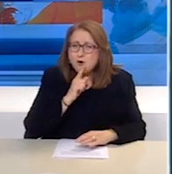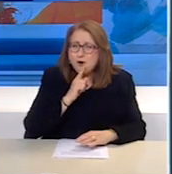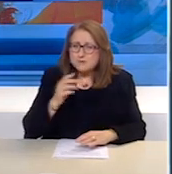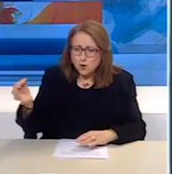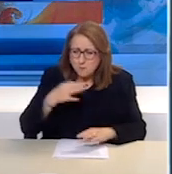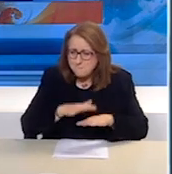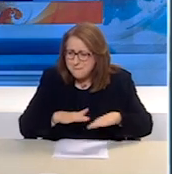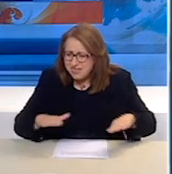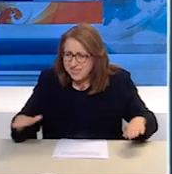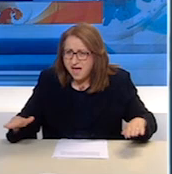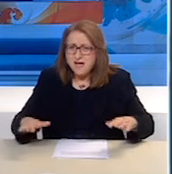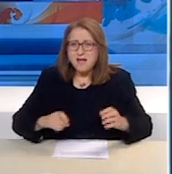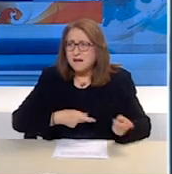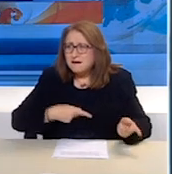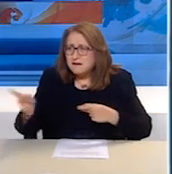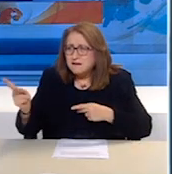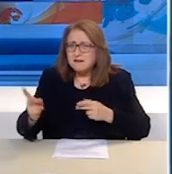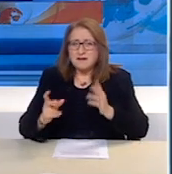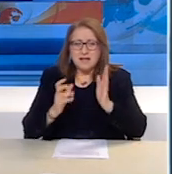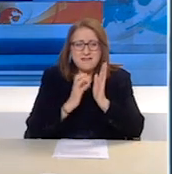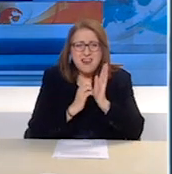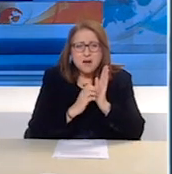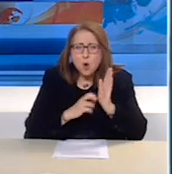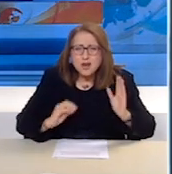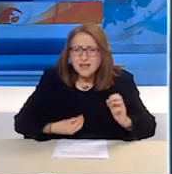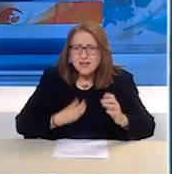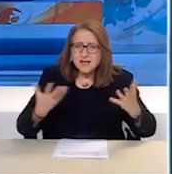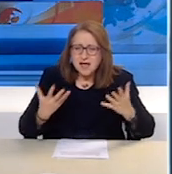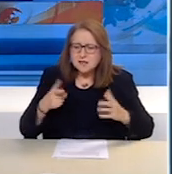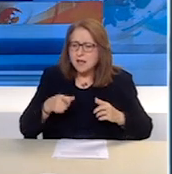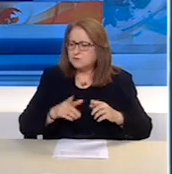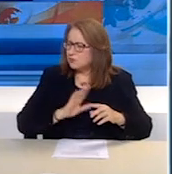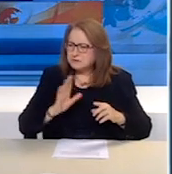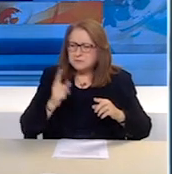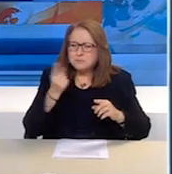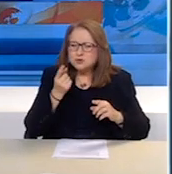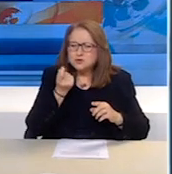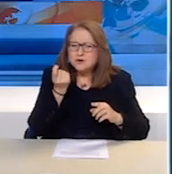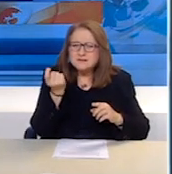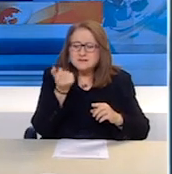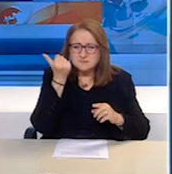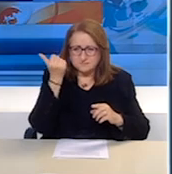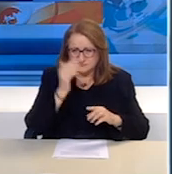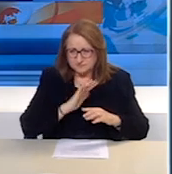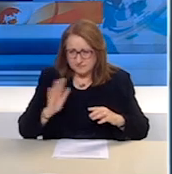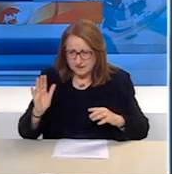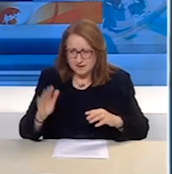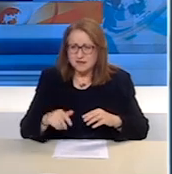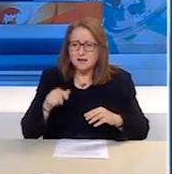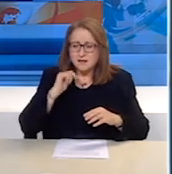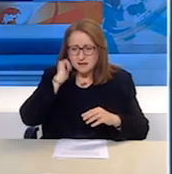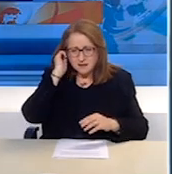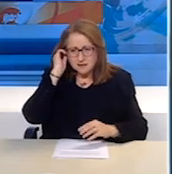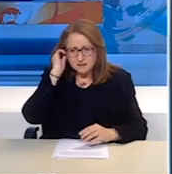δεν αναιρεί το μήνυμα ότι η ασθένεια είναι πάρα πολύ σοβαρή στα παιδιά σε πολύ μικρό αριθμό περιπτώσεων. Το τρίτο είναι ότι η νόσο στην οποία αναφέρονται, η